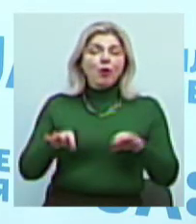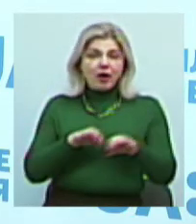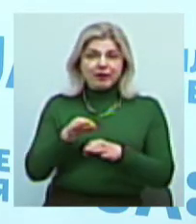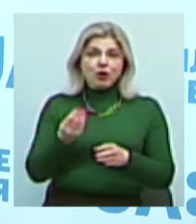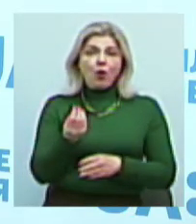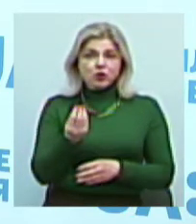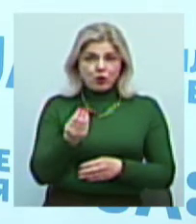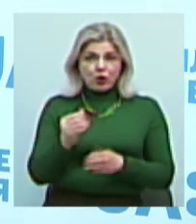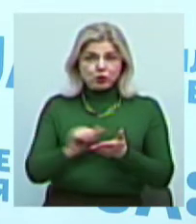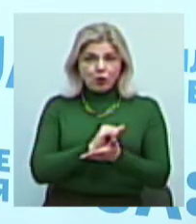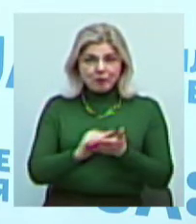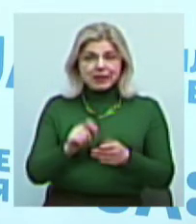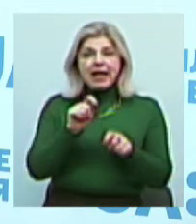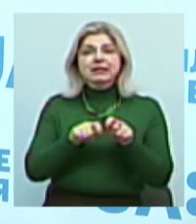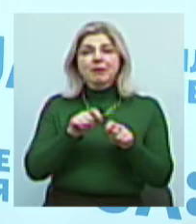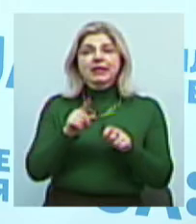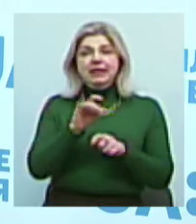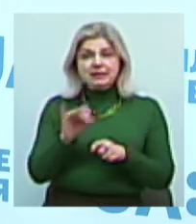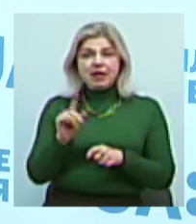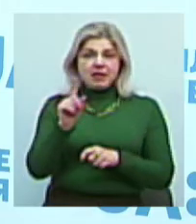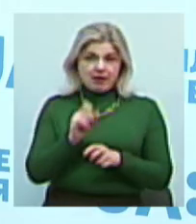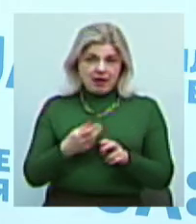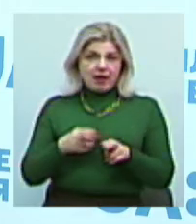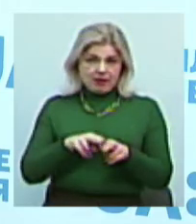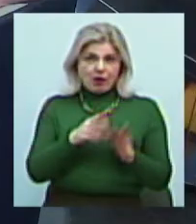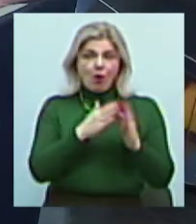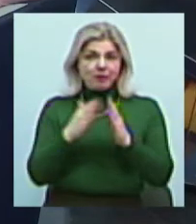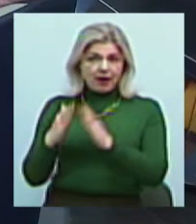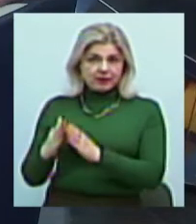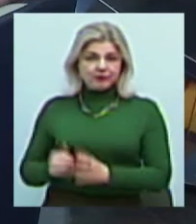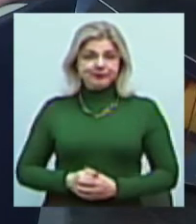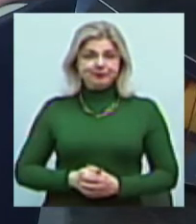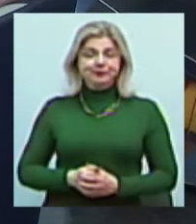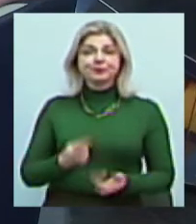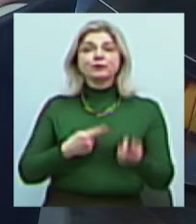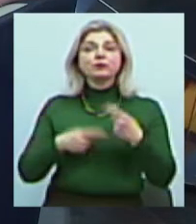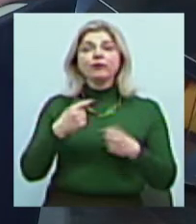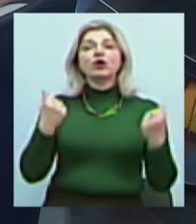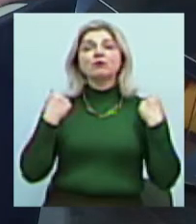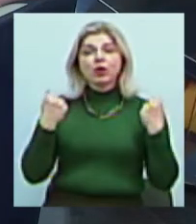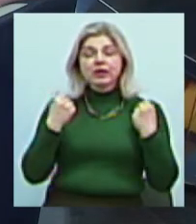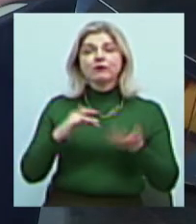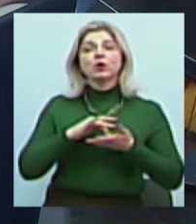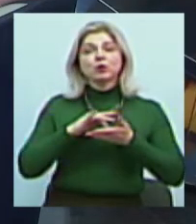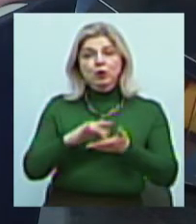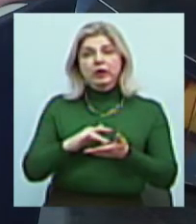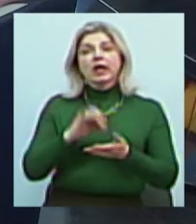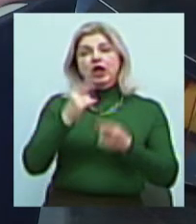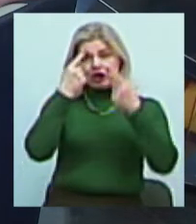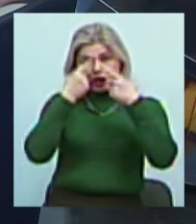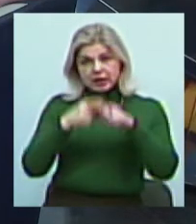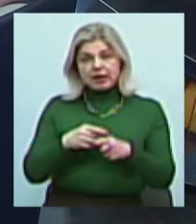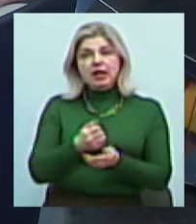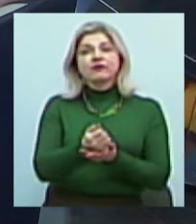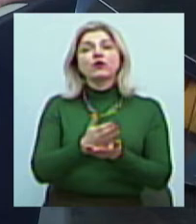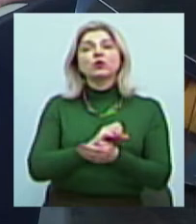документації, експертизи для даних об'єктів. Повертаємося до спортивної, туристичної і мережевої та інженерної інфраструктури.